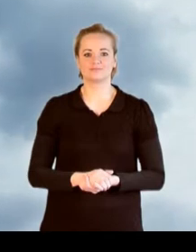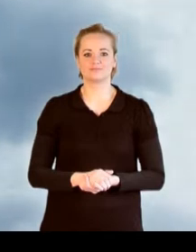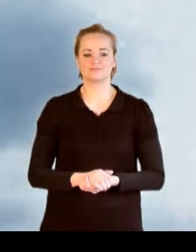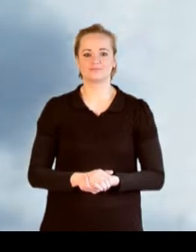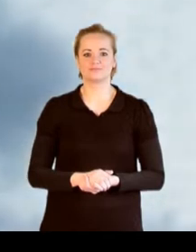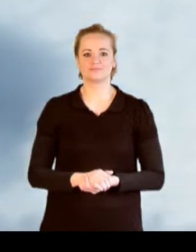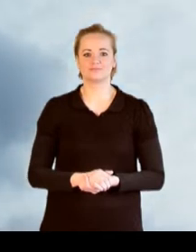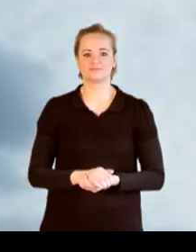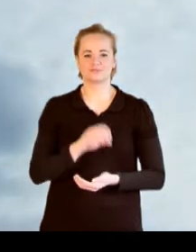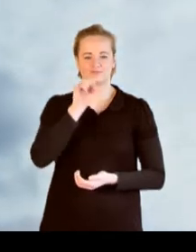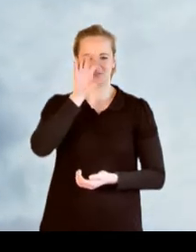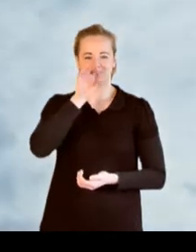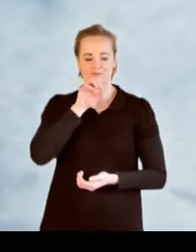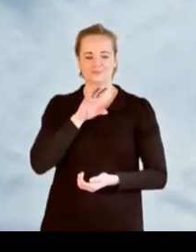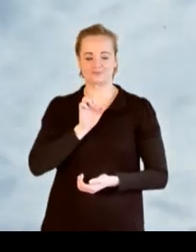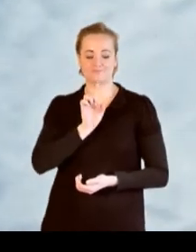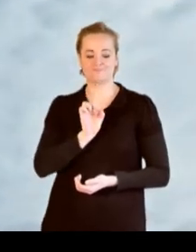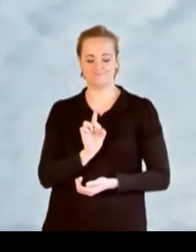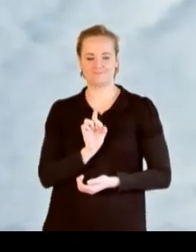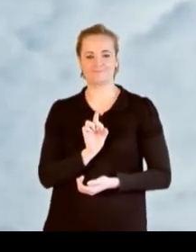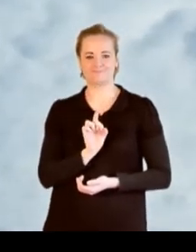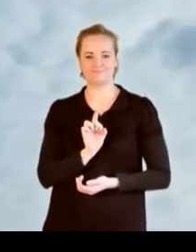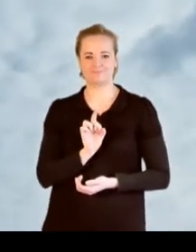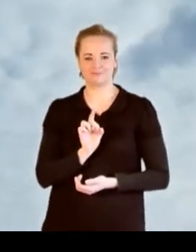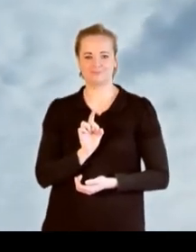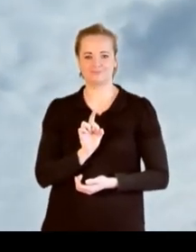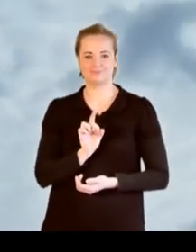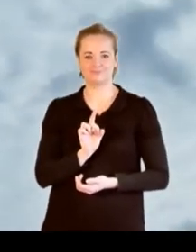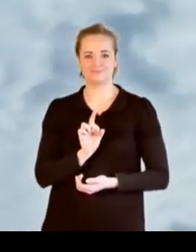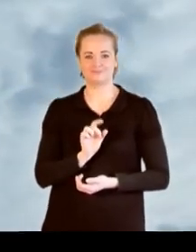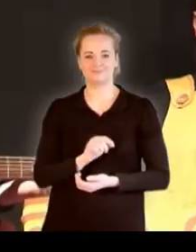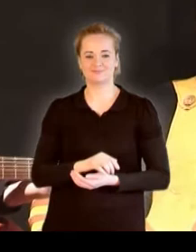O gal jiems paprasčiausiai pritrūko drąsos?